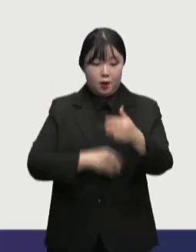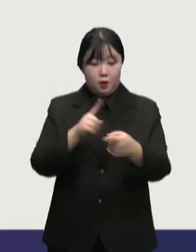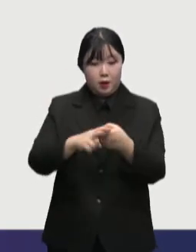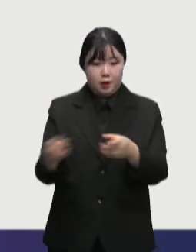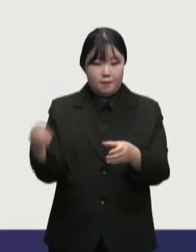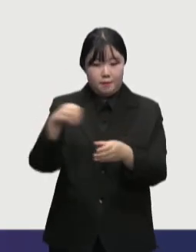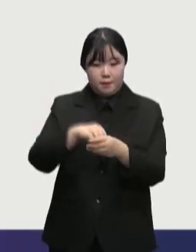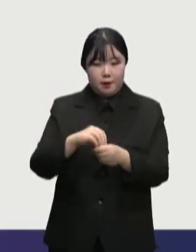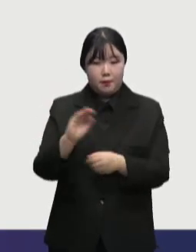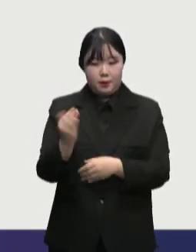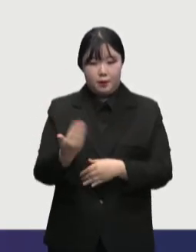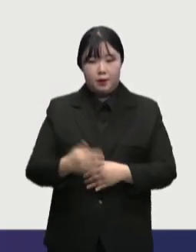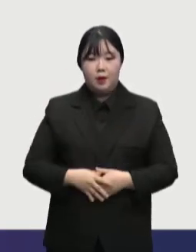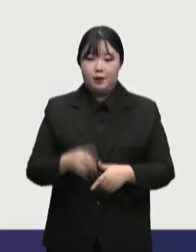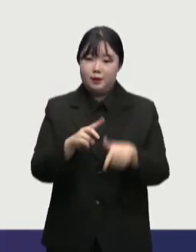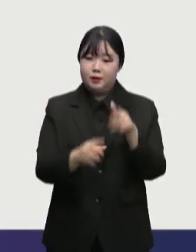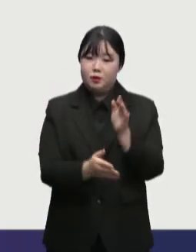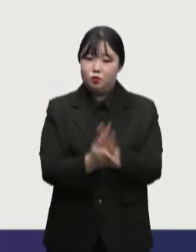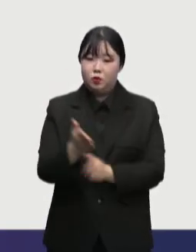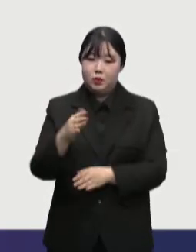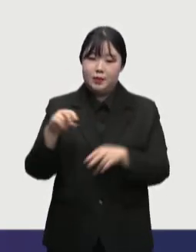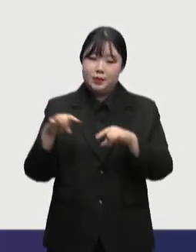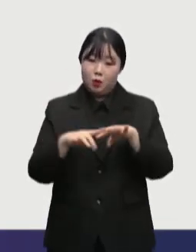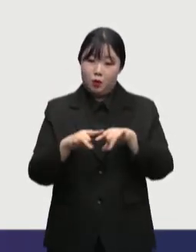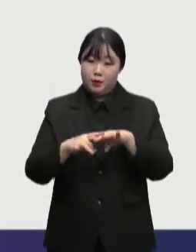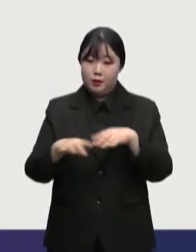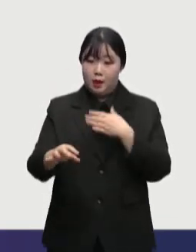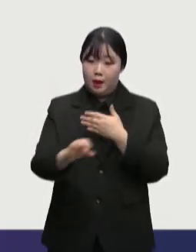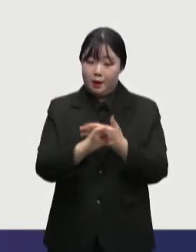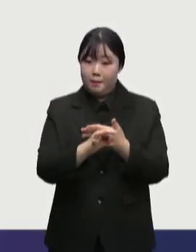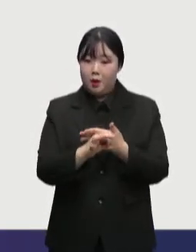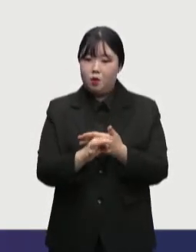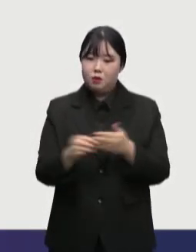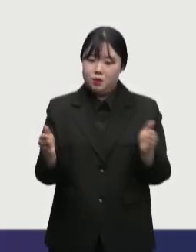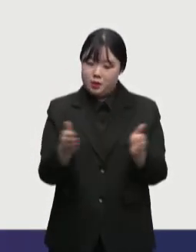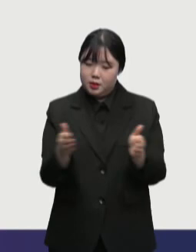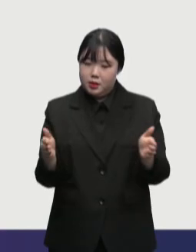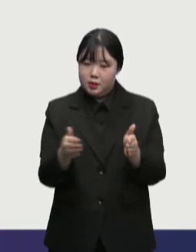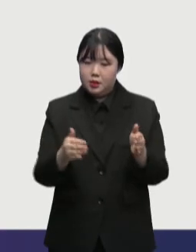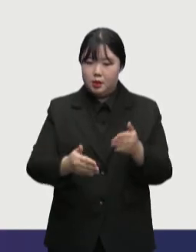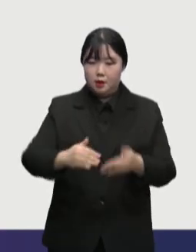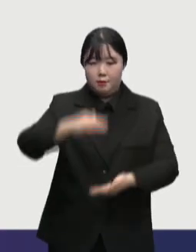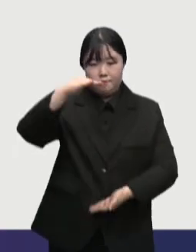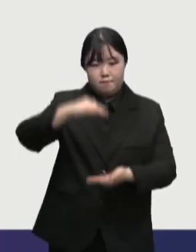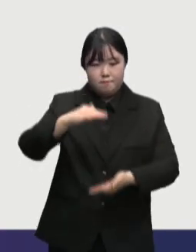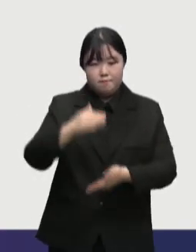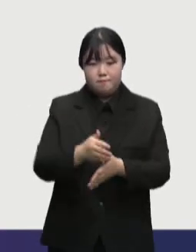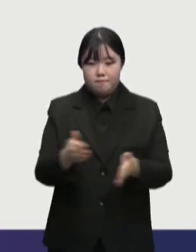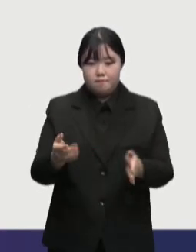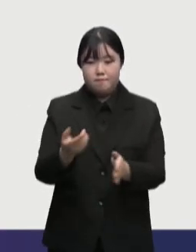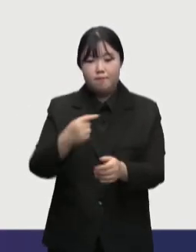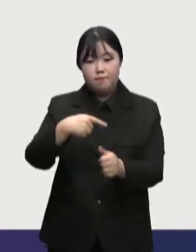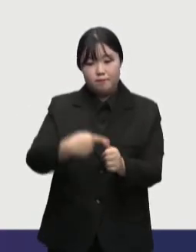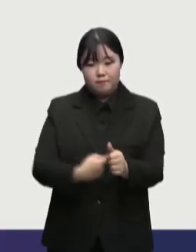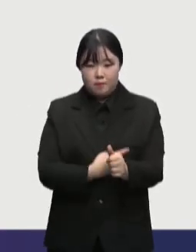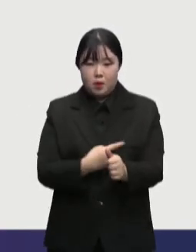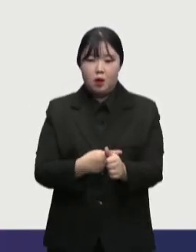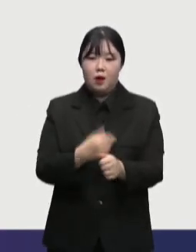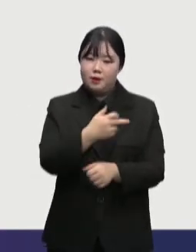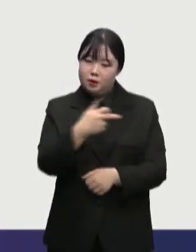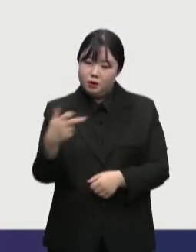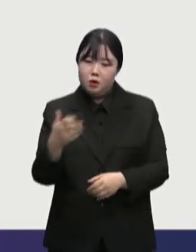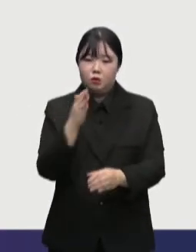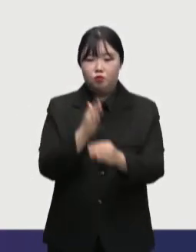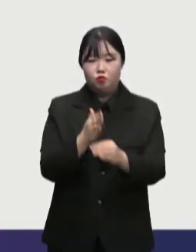전했습니다. 시는 전기차 수소차의 경우 차량의 길이와 너비, 높이를 통해 중형과 대형을 분류해